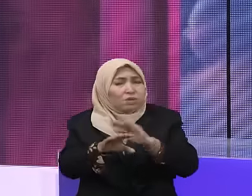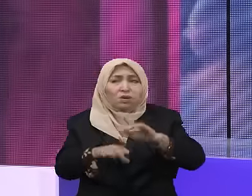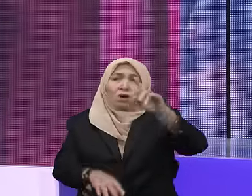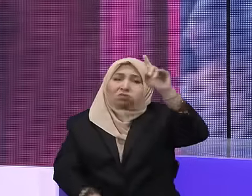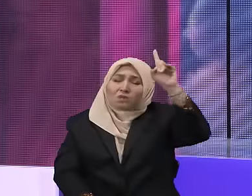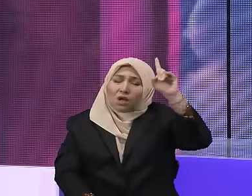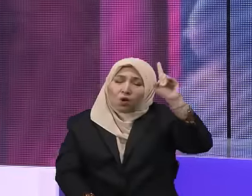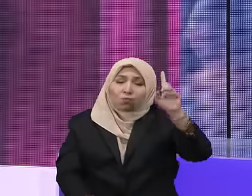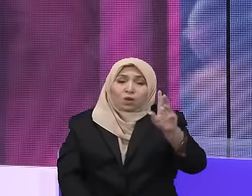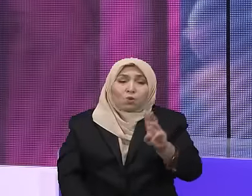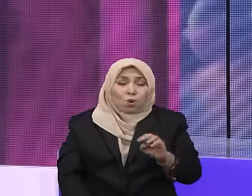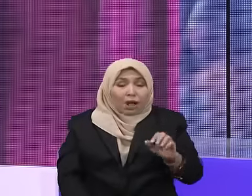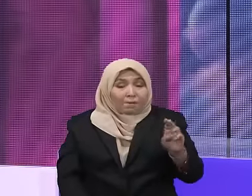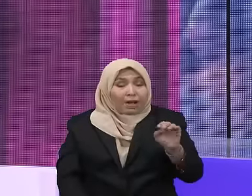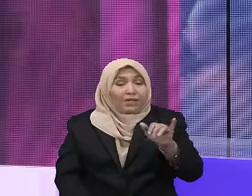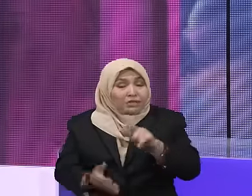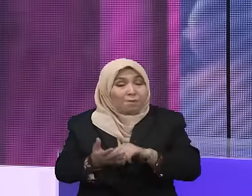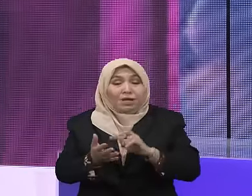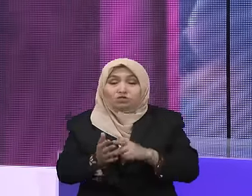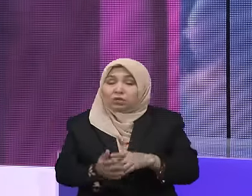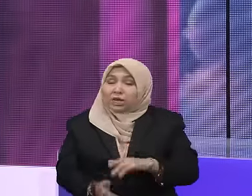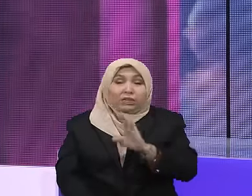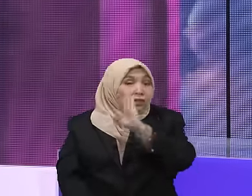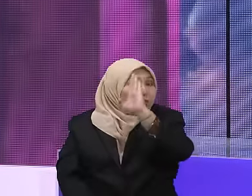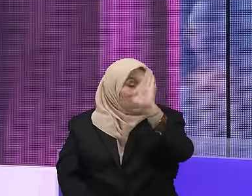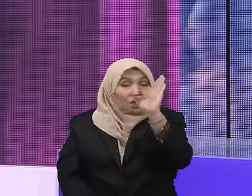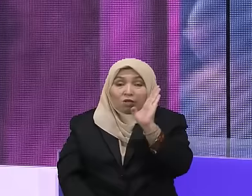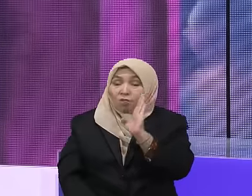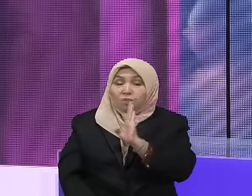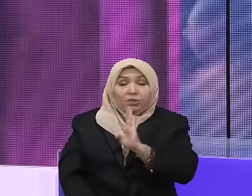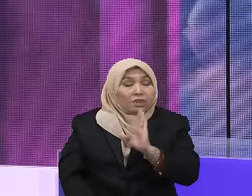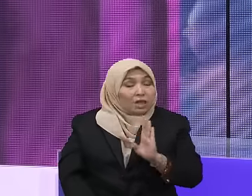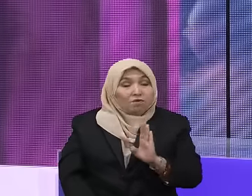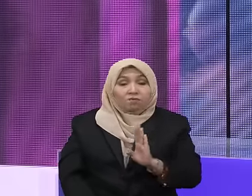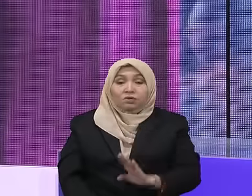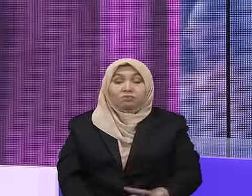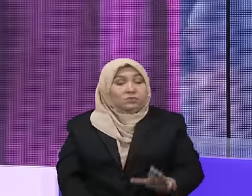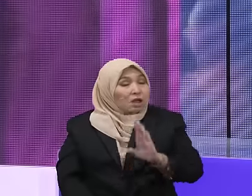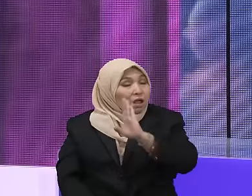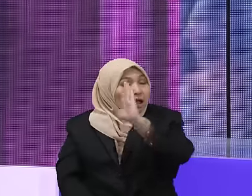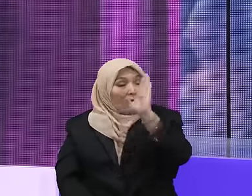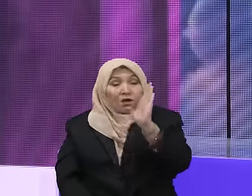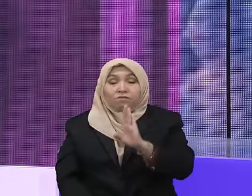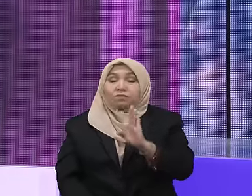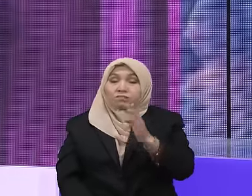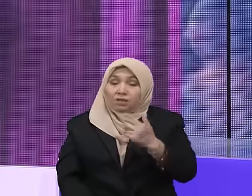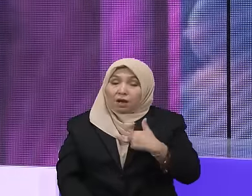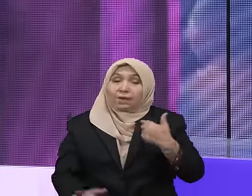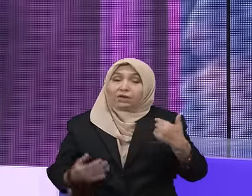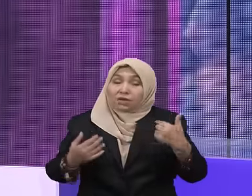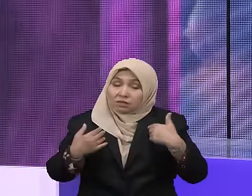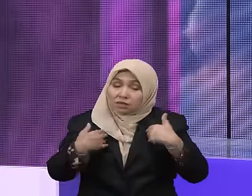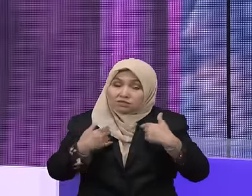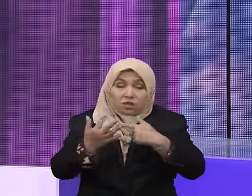Allah. Wama ini maksudnya tidak pernah. Nabi Ibrahim menyatakan, dan tidak pernah aku ini berada